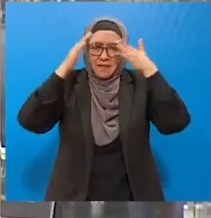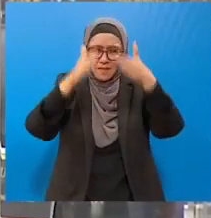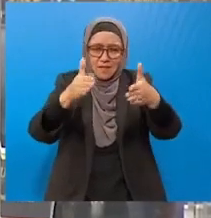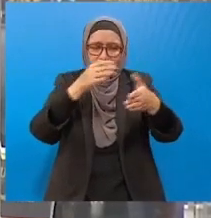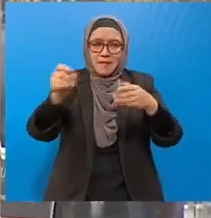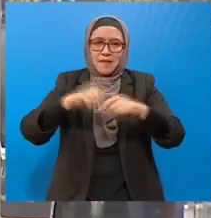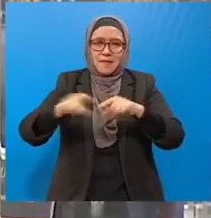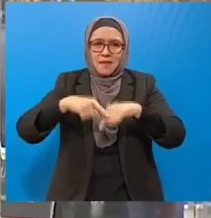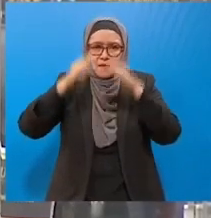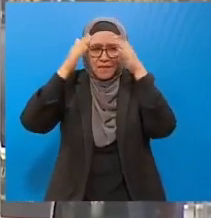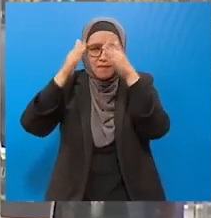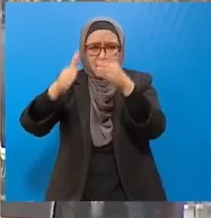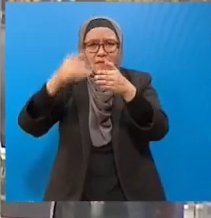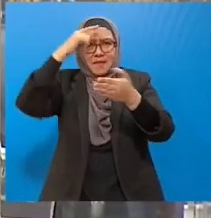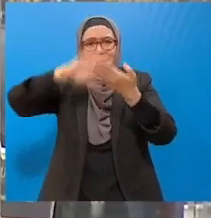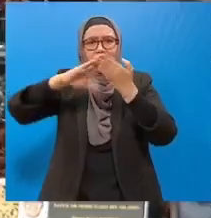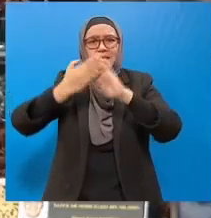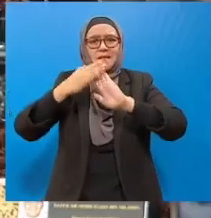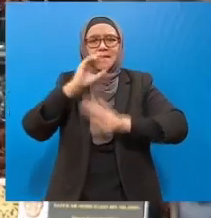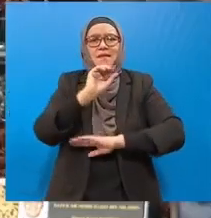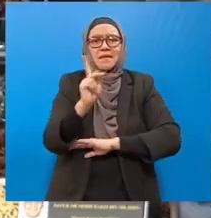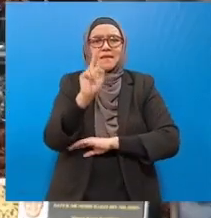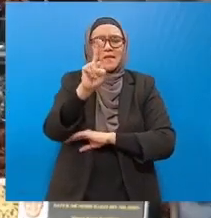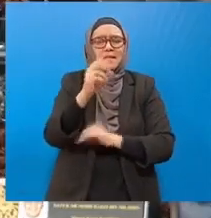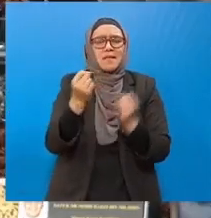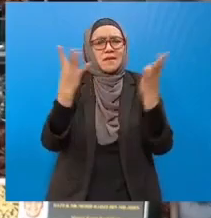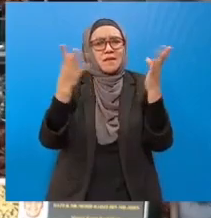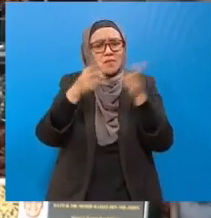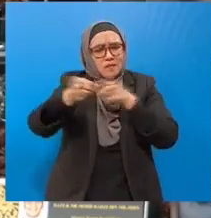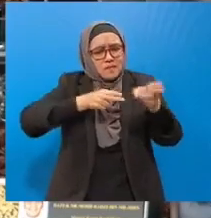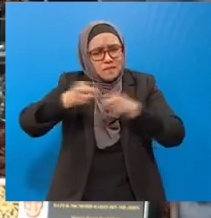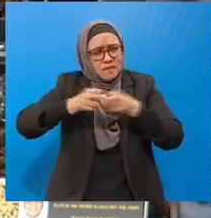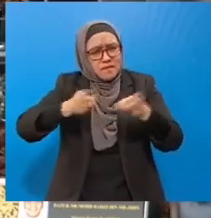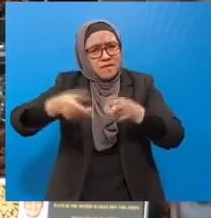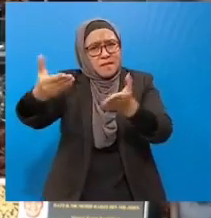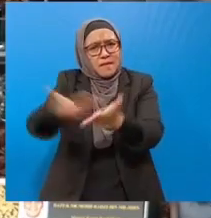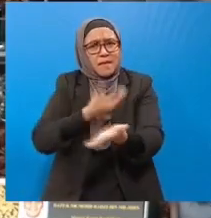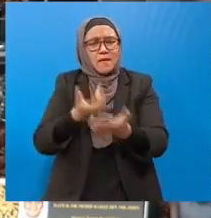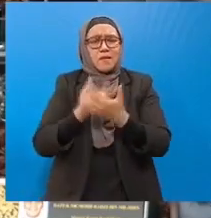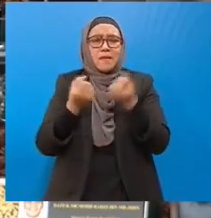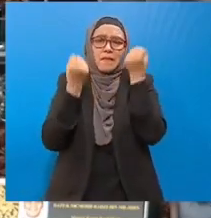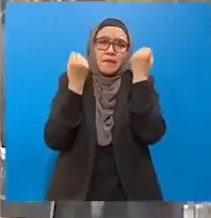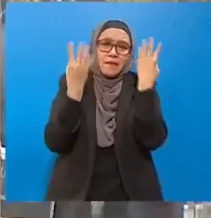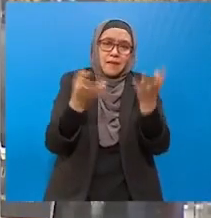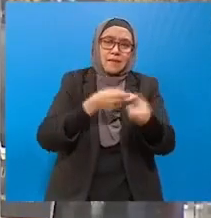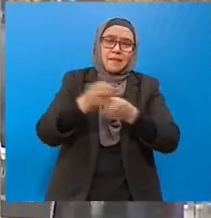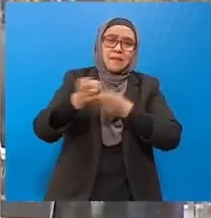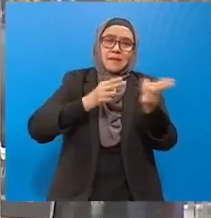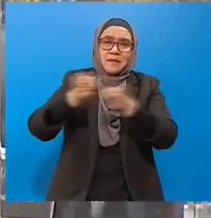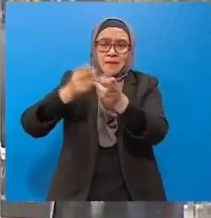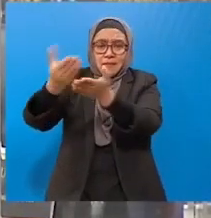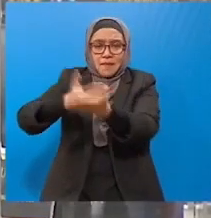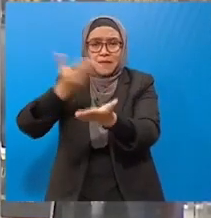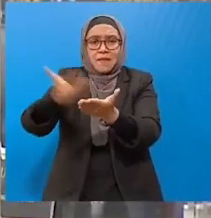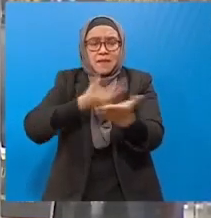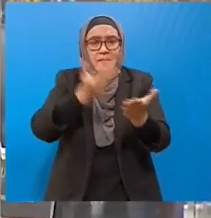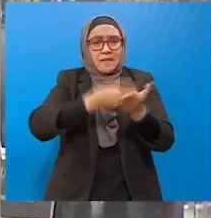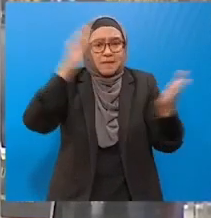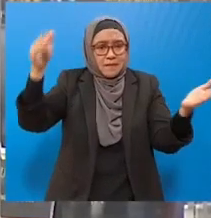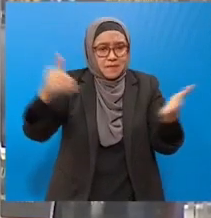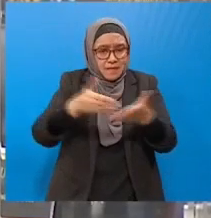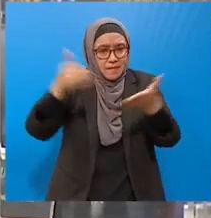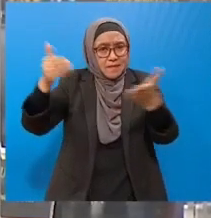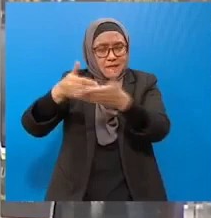kerajaan kepada community opium banyak inisiatif terbaru banyak inisiatif baru telah diperkenalkan sejak kerajaan